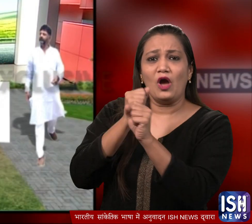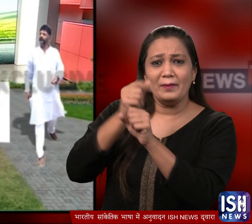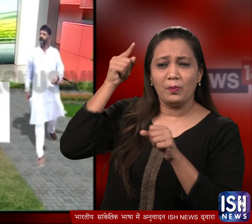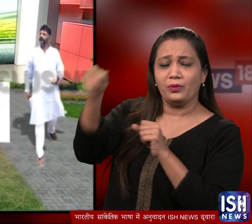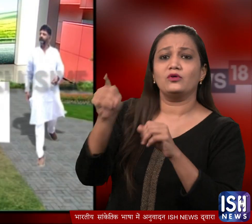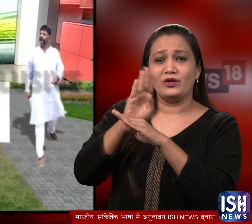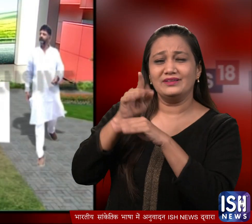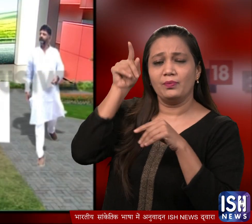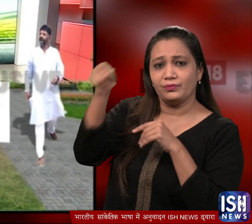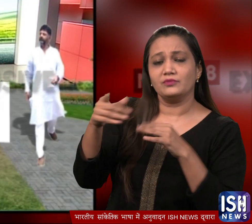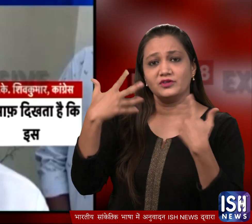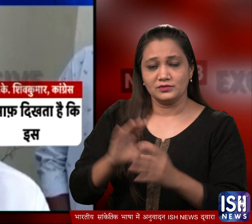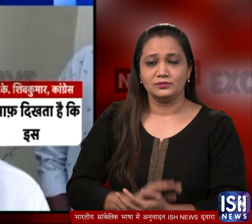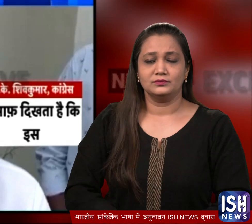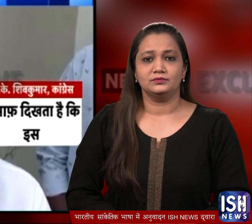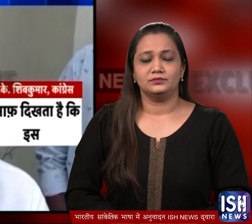को निशाने पर ले लिया।